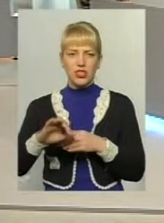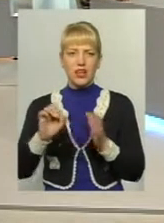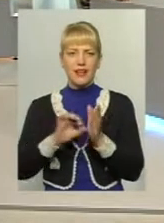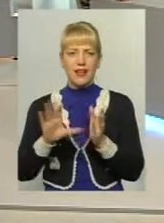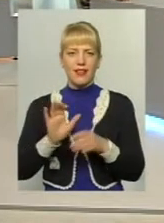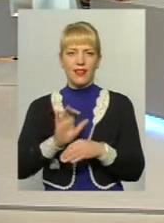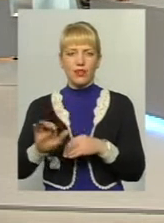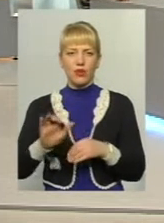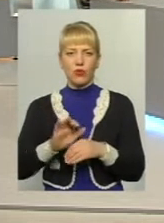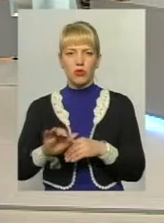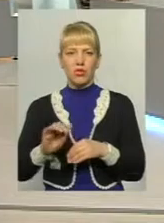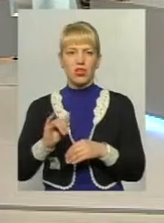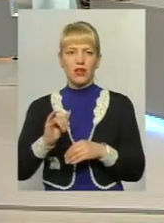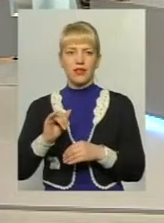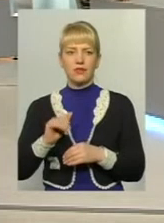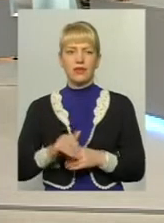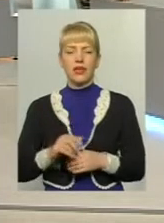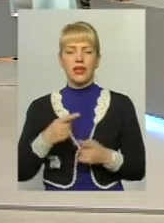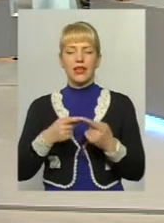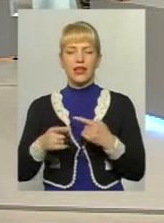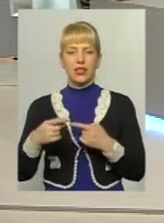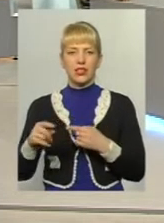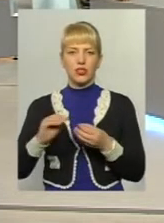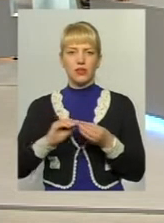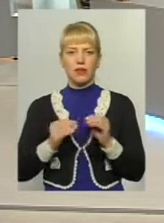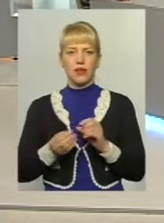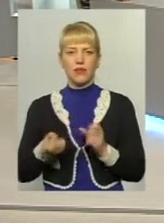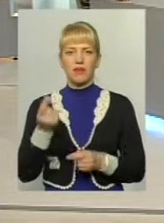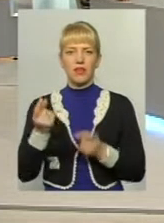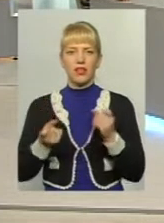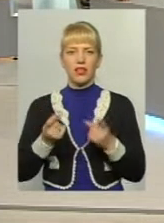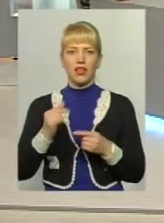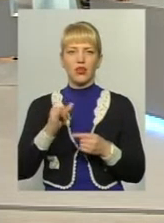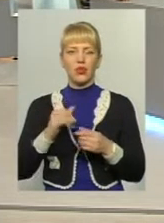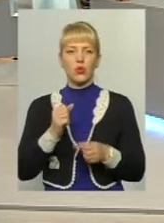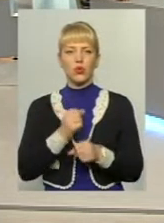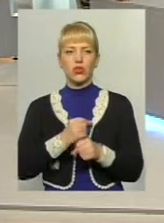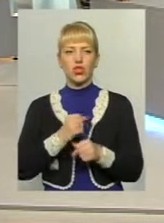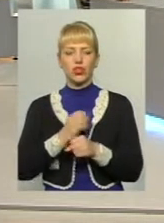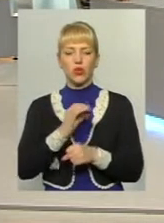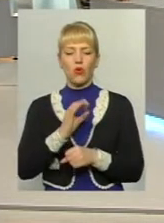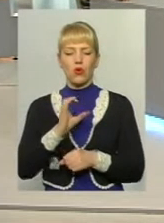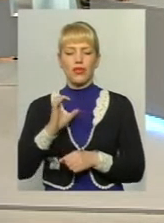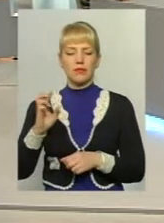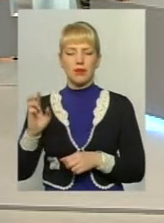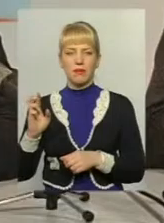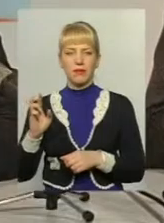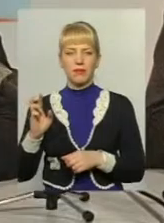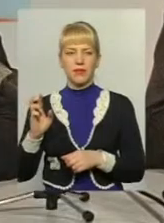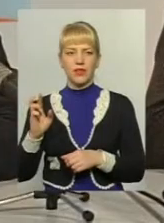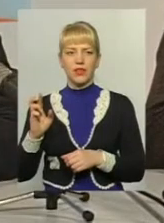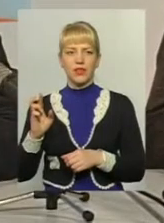у наявності тих чи тої чи іншої документації, проблеми з передачею зовнішніх, як